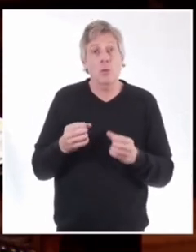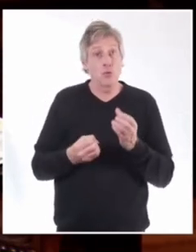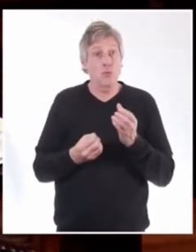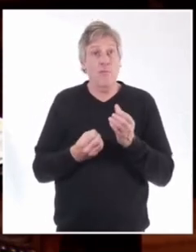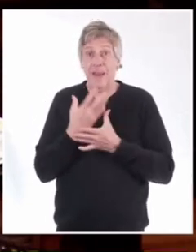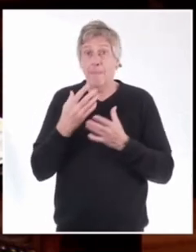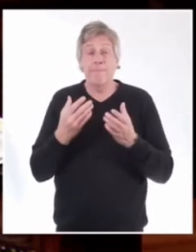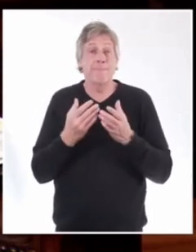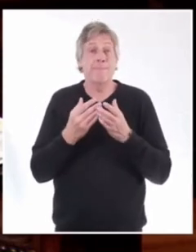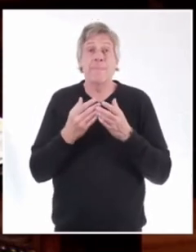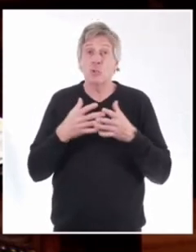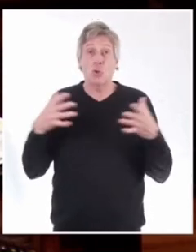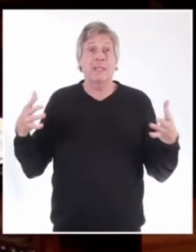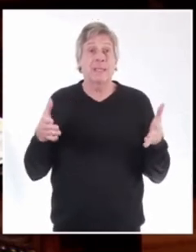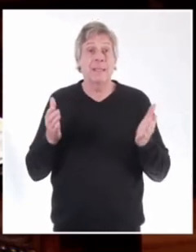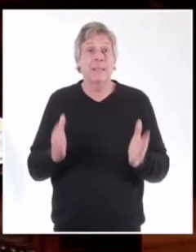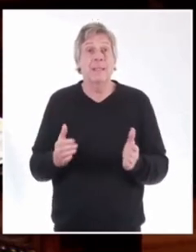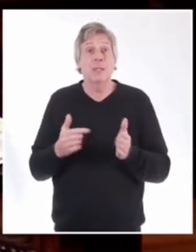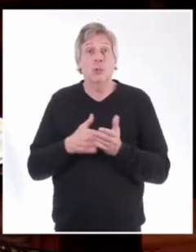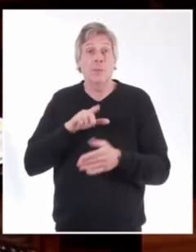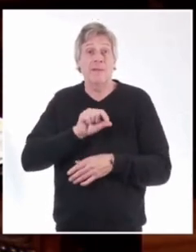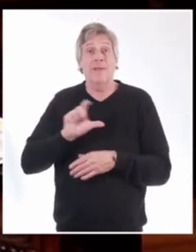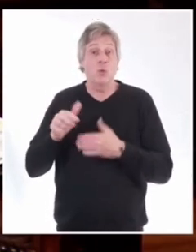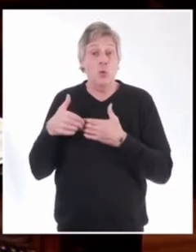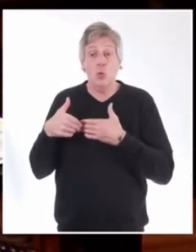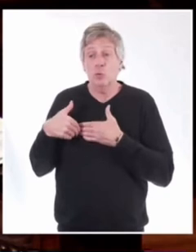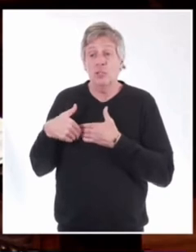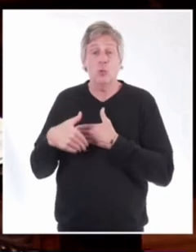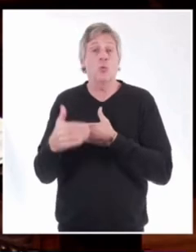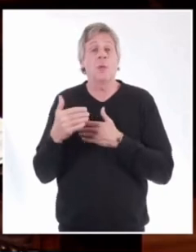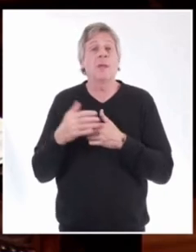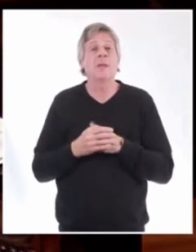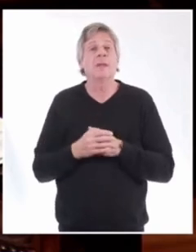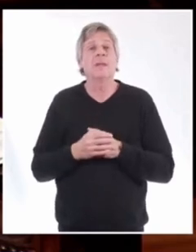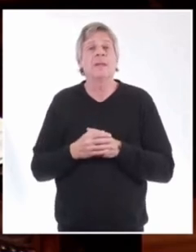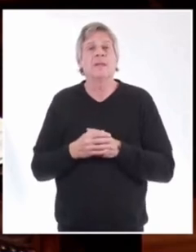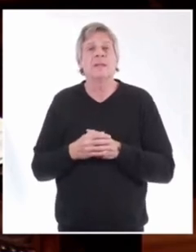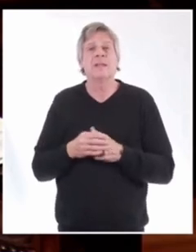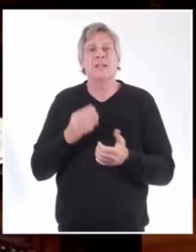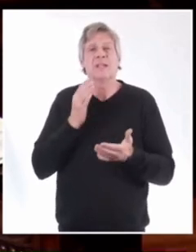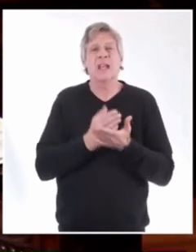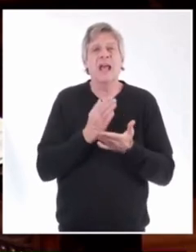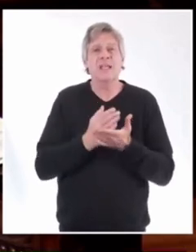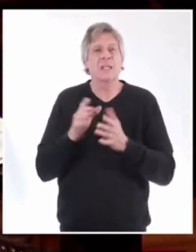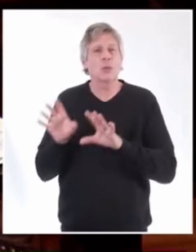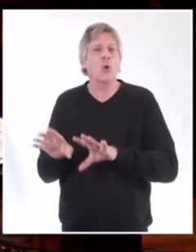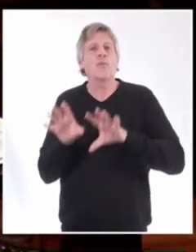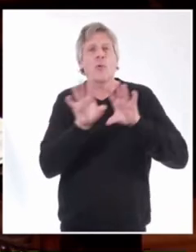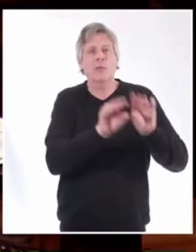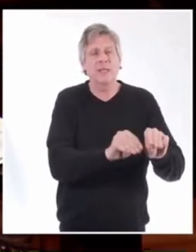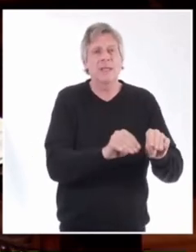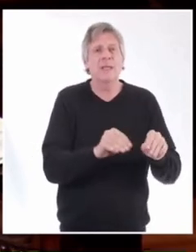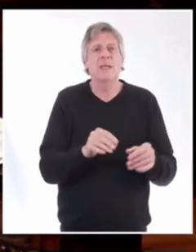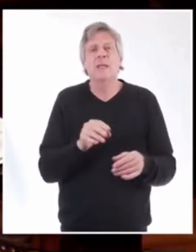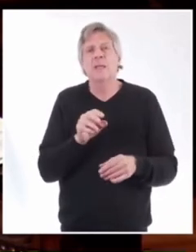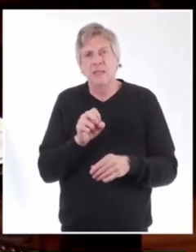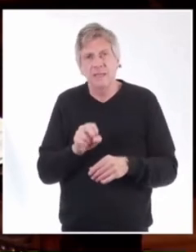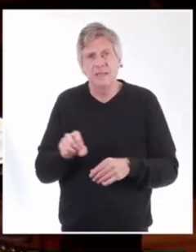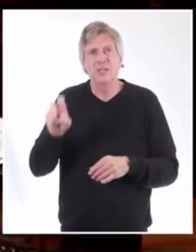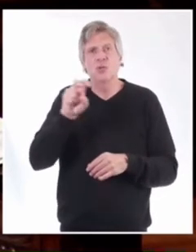engagement. Le site de la ville communique d'ailleurs toujours sur les classes transplantées, entre guillemets, et les séjours